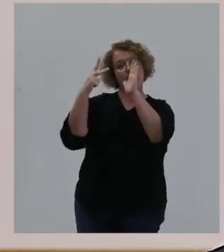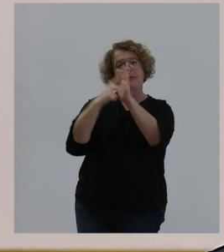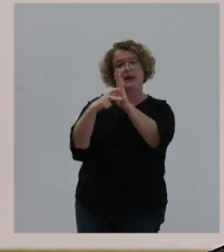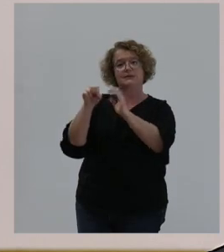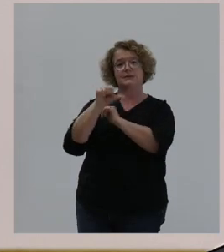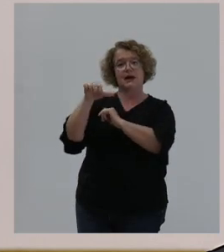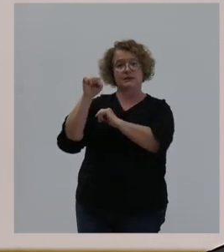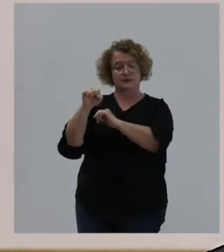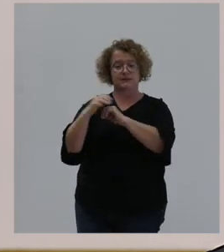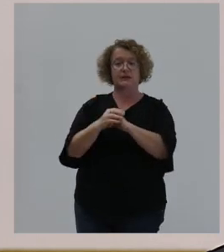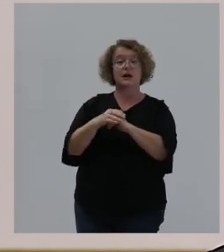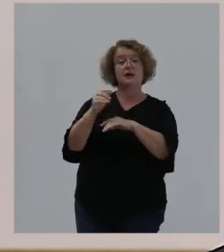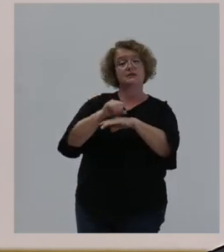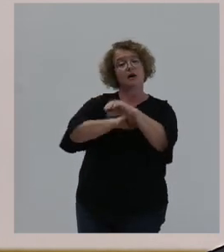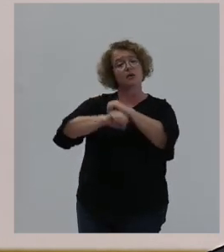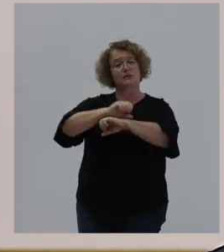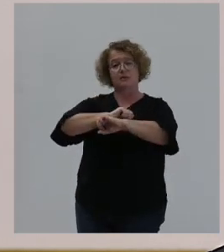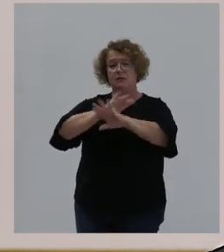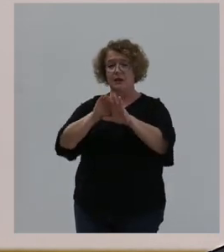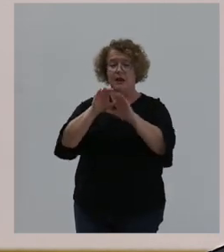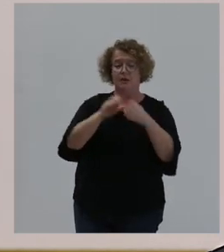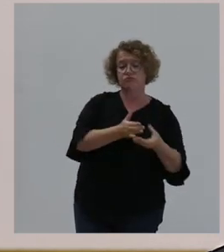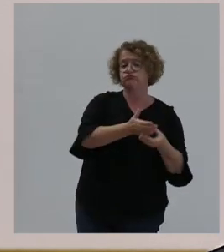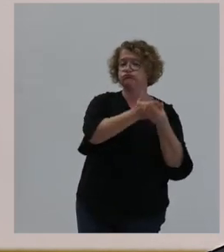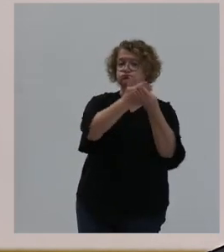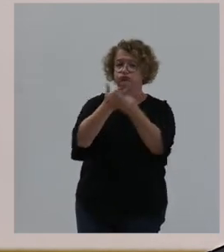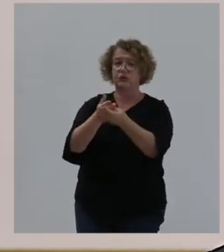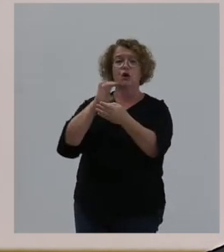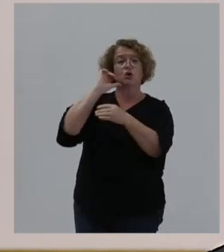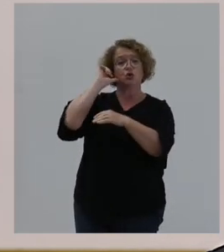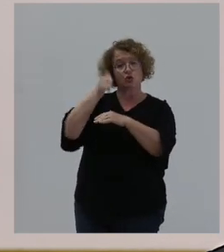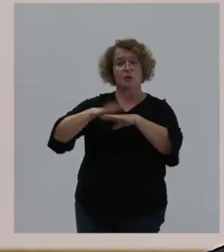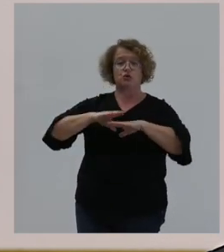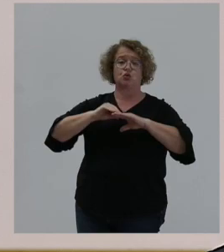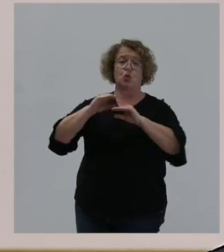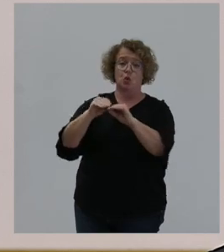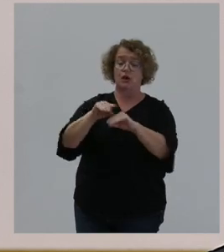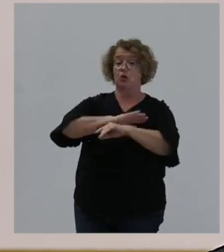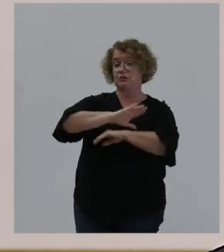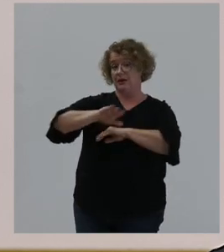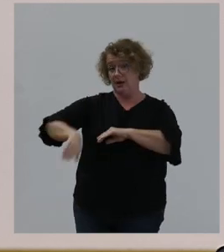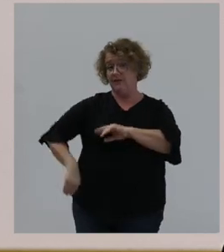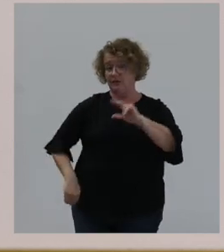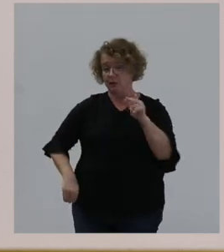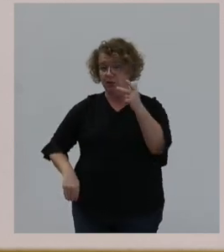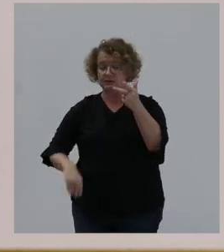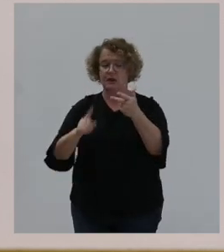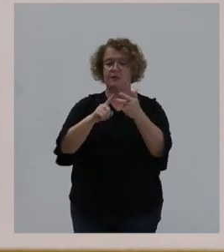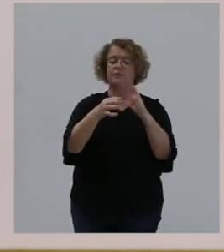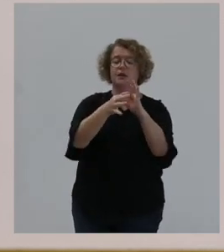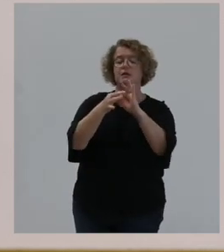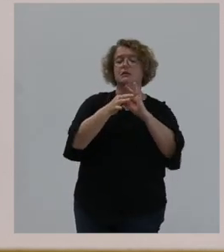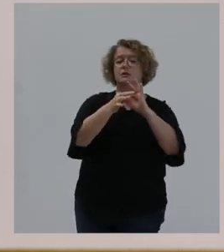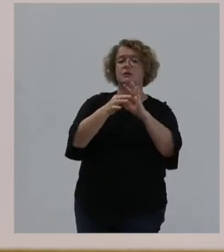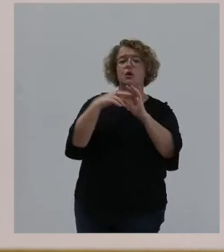été collectivement structuré et déposé. Demain, il faudra le mettre en œuvre. Et enfin, troisième élément, l'Alliance